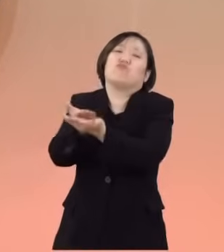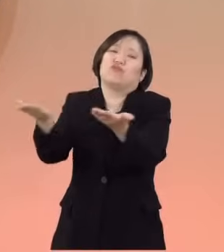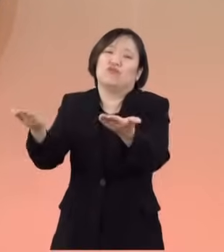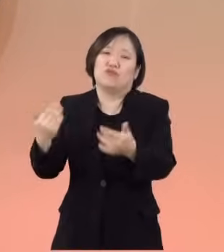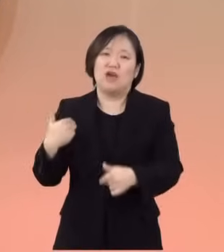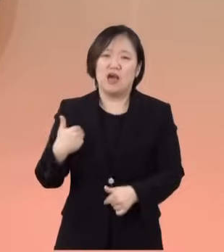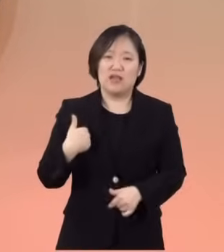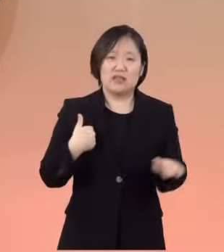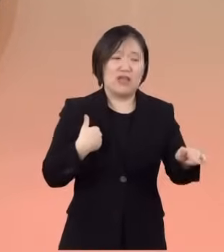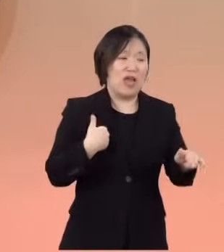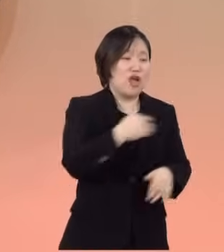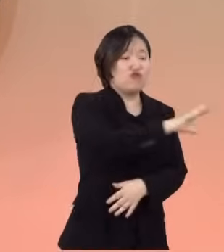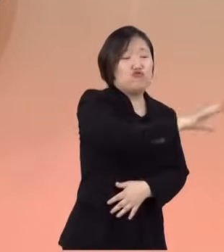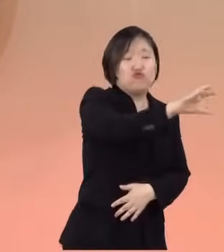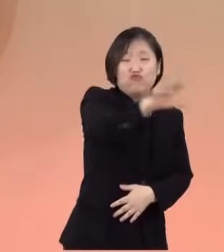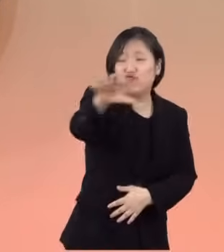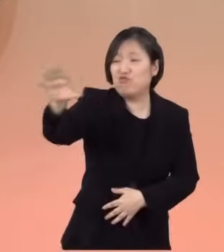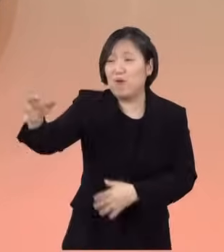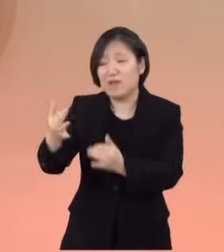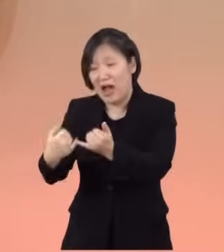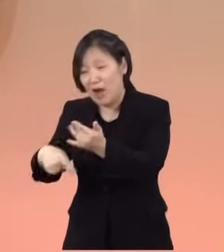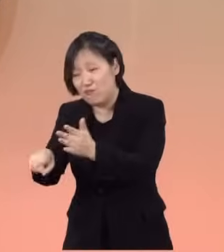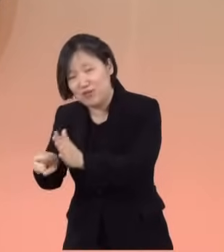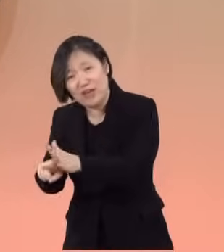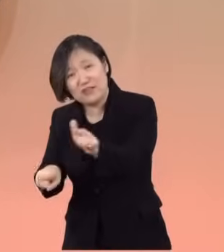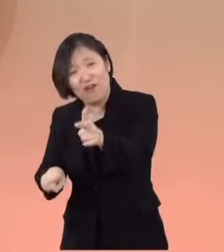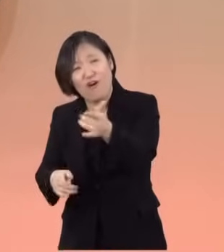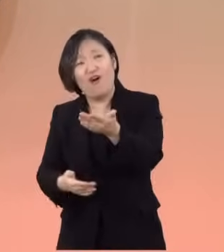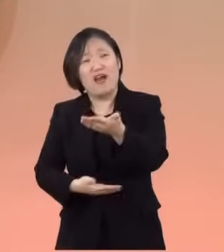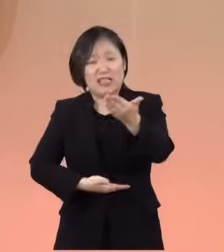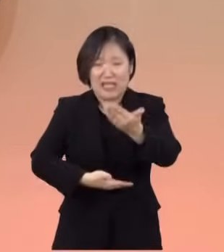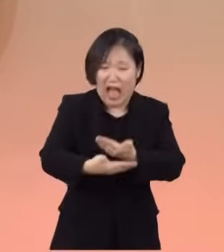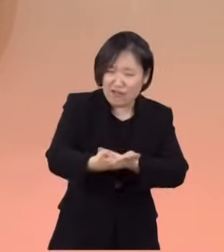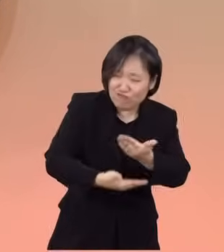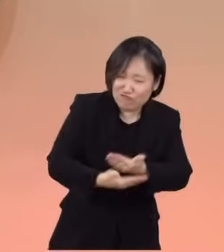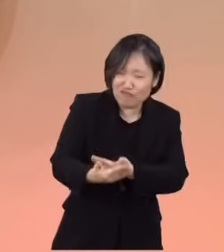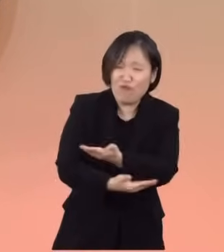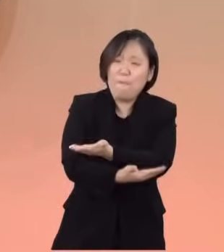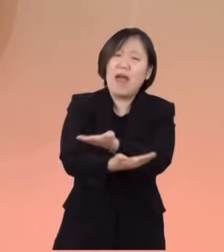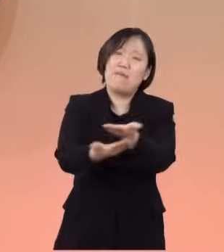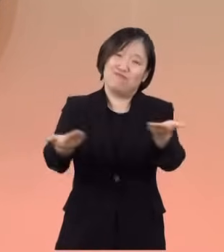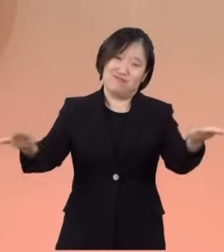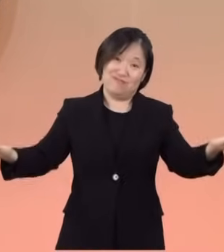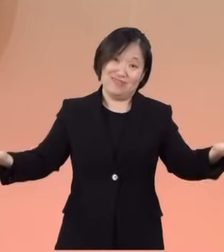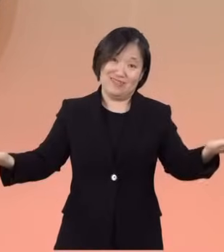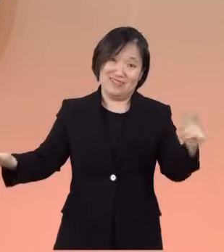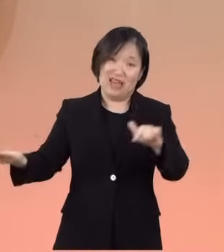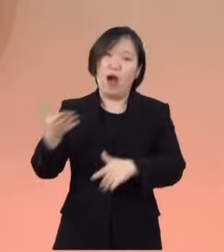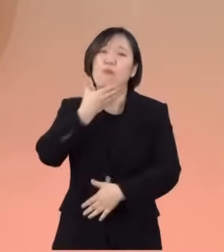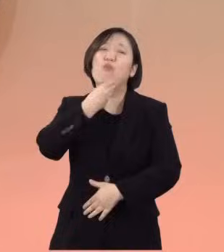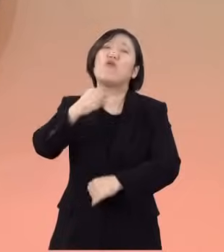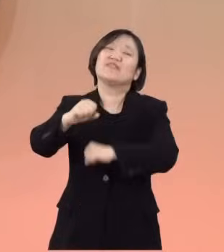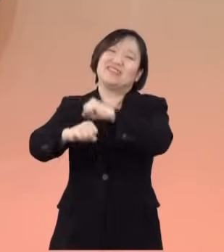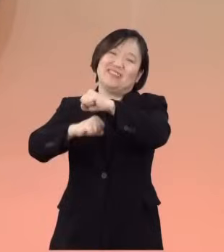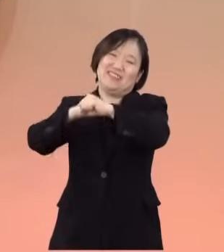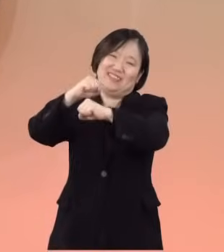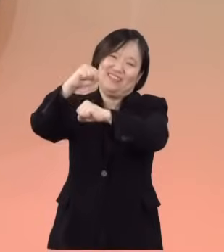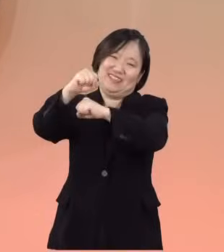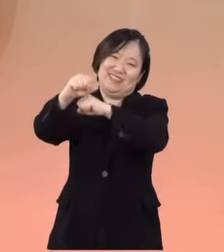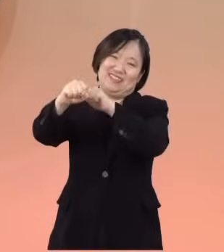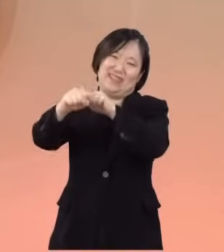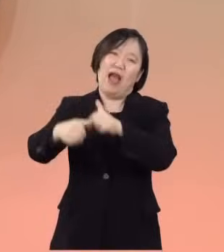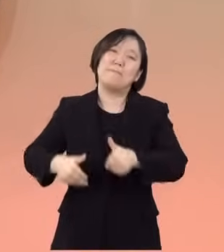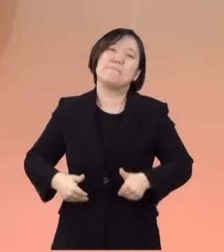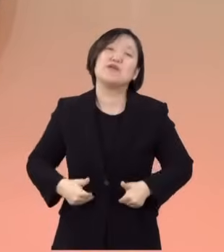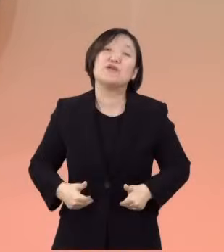조금씩만이라도 내 주변을 위해서 나누고 베푸는 그런 공덕의 길을 걸어야